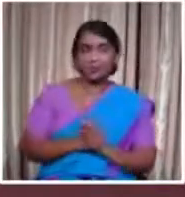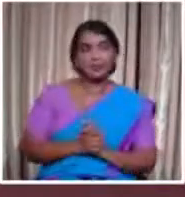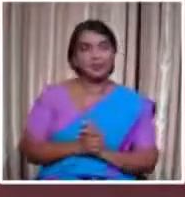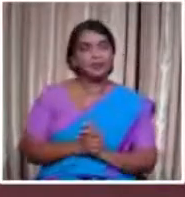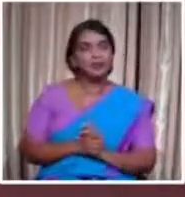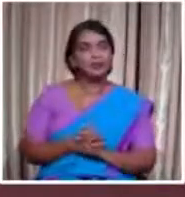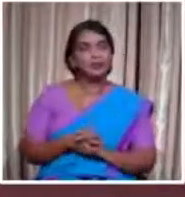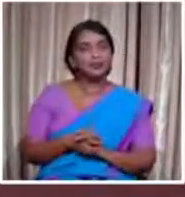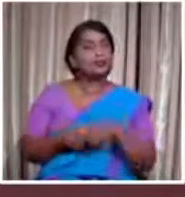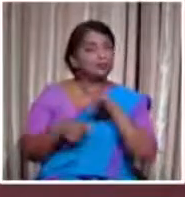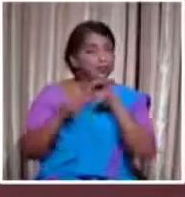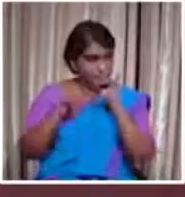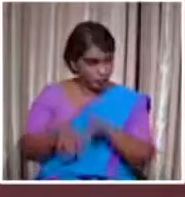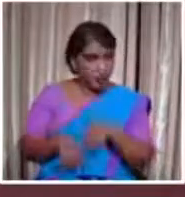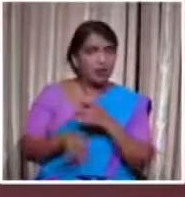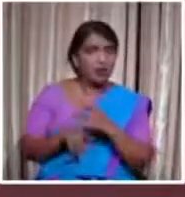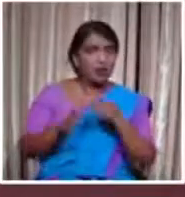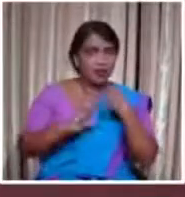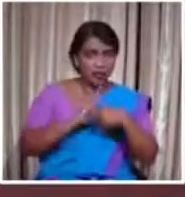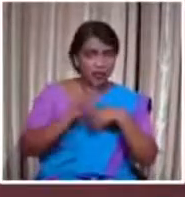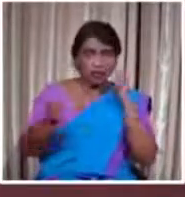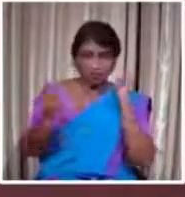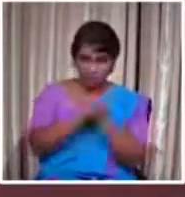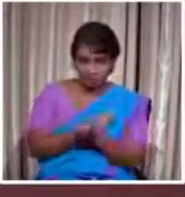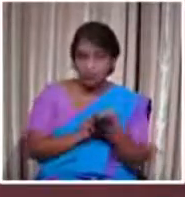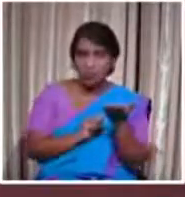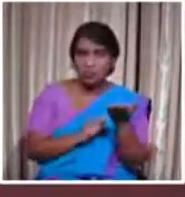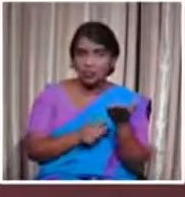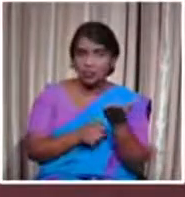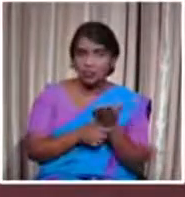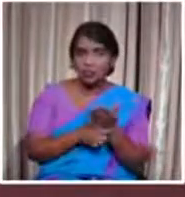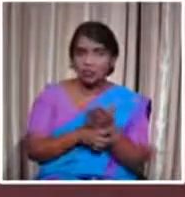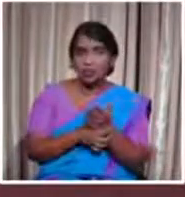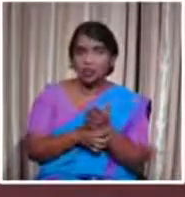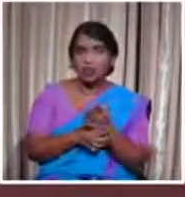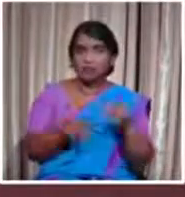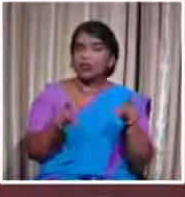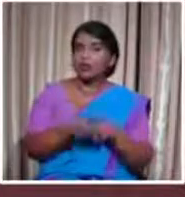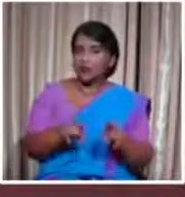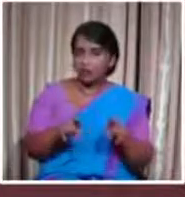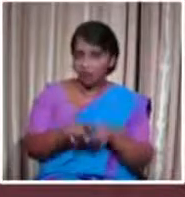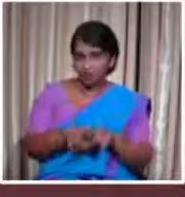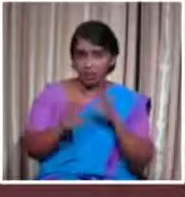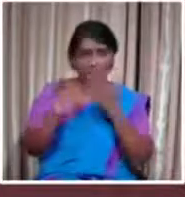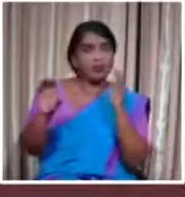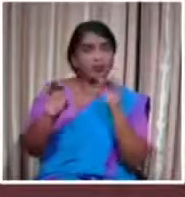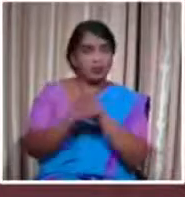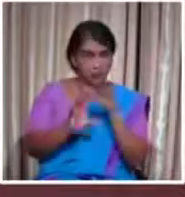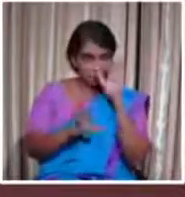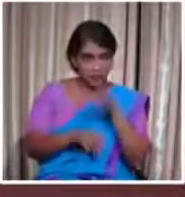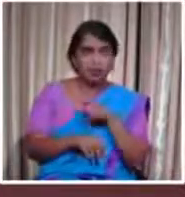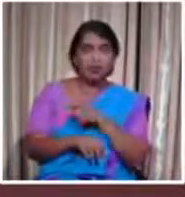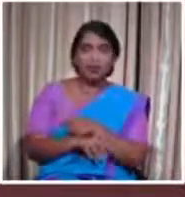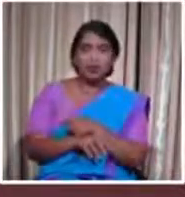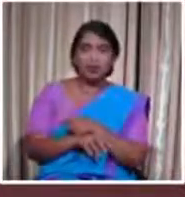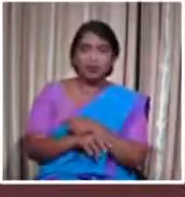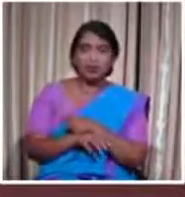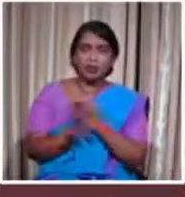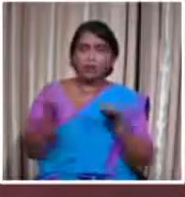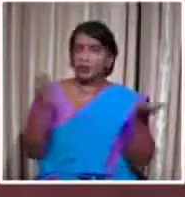දැන් මේ වගේ අයද මේ රට වෙනස් කරන්න හදන්නේ දැන් එහෙම අය වෙනුවෙන් පෙනී හිටින්න මෙතන